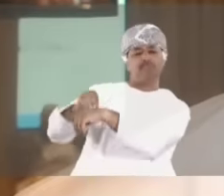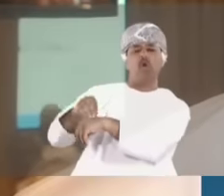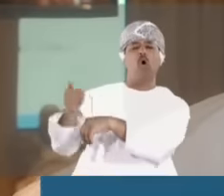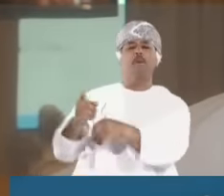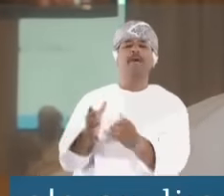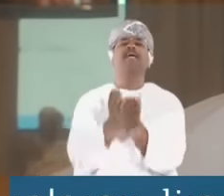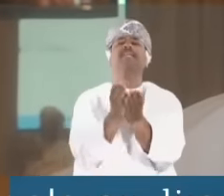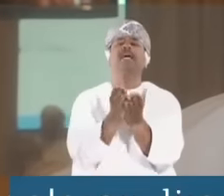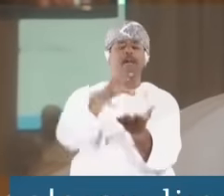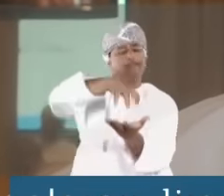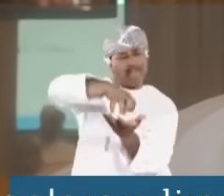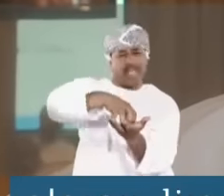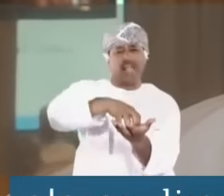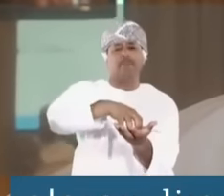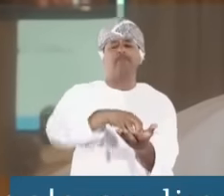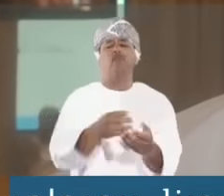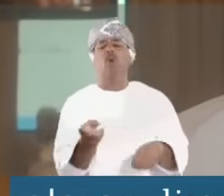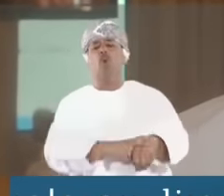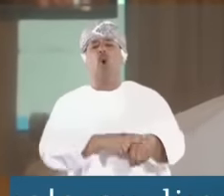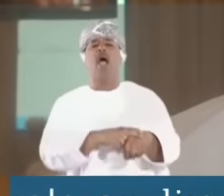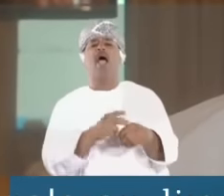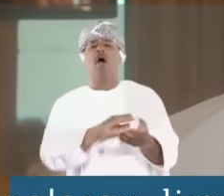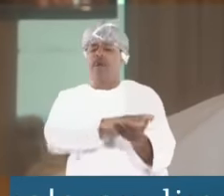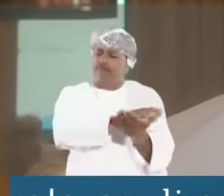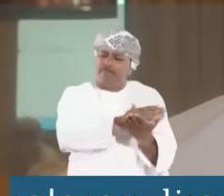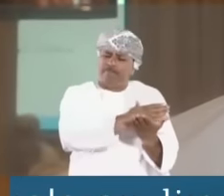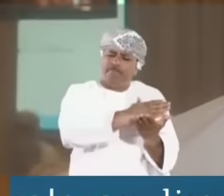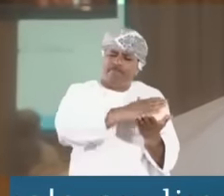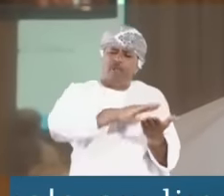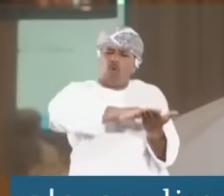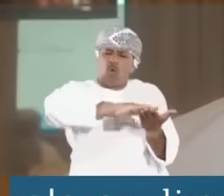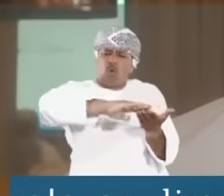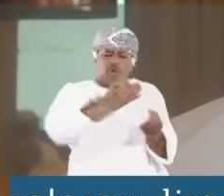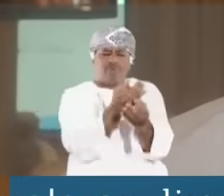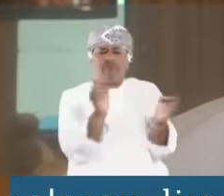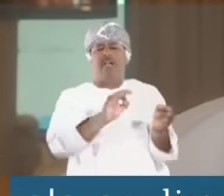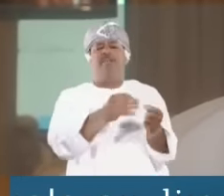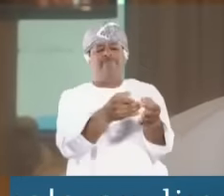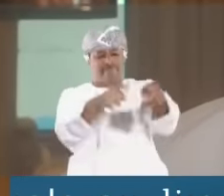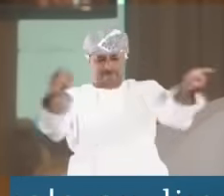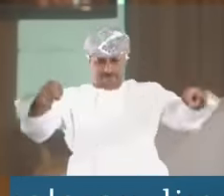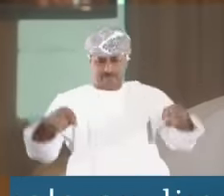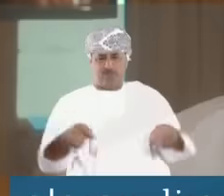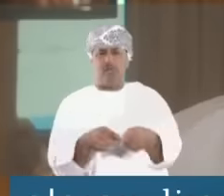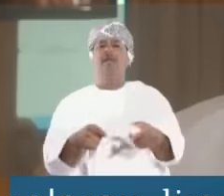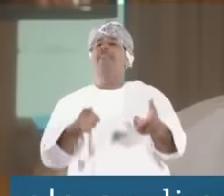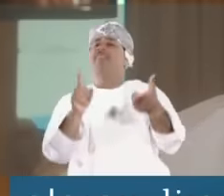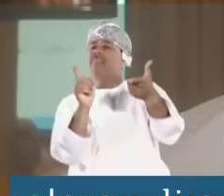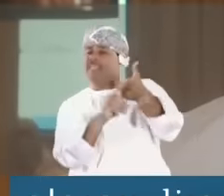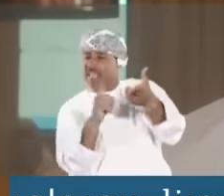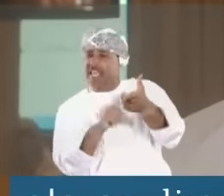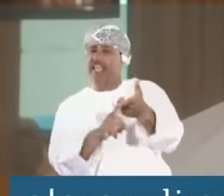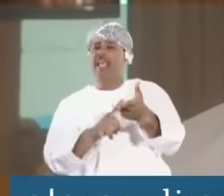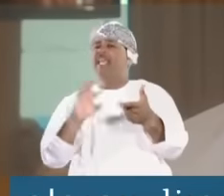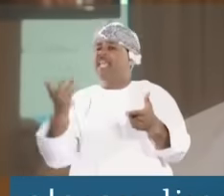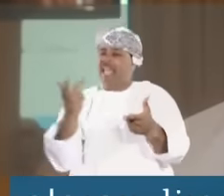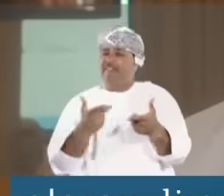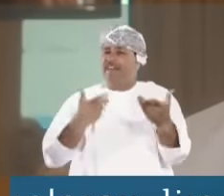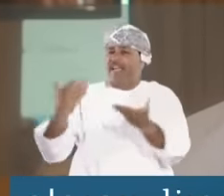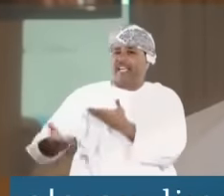الميناء وتهيئة المكان الخاص بالميناء البري. هنا المرحلة الثانية هو إدارة الميناء